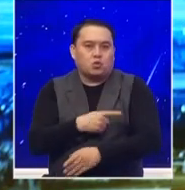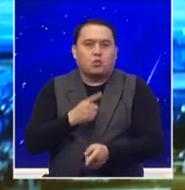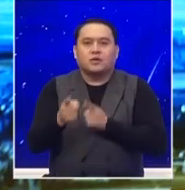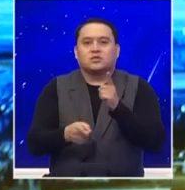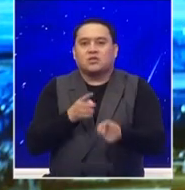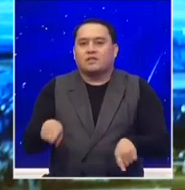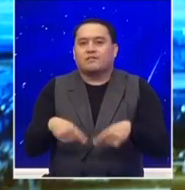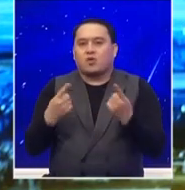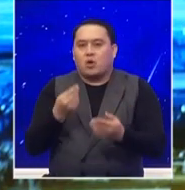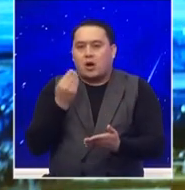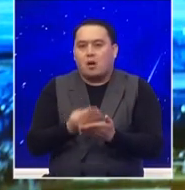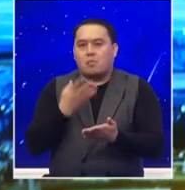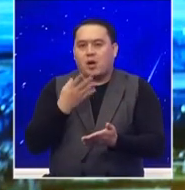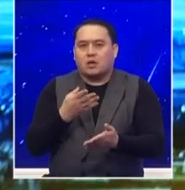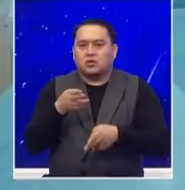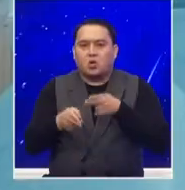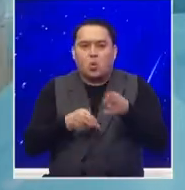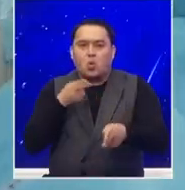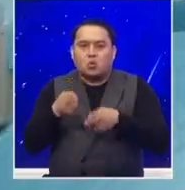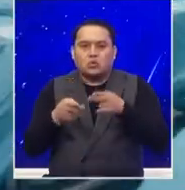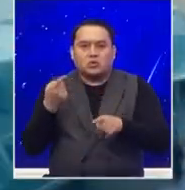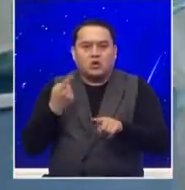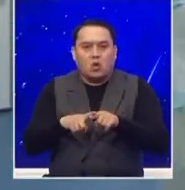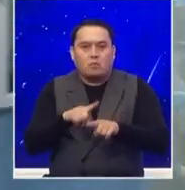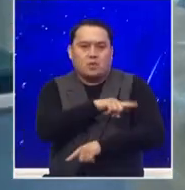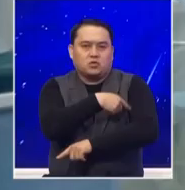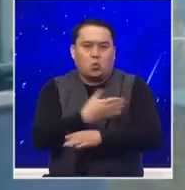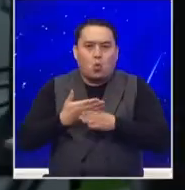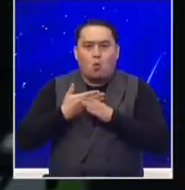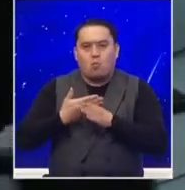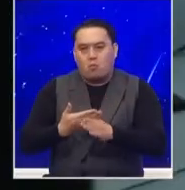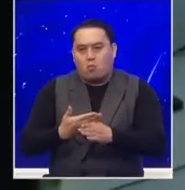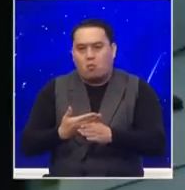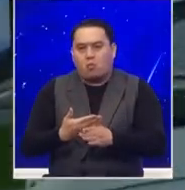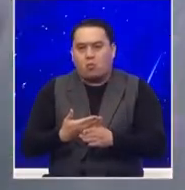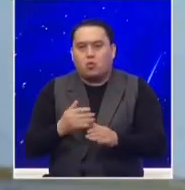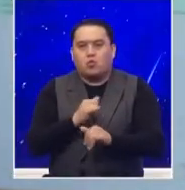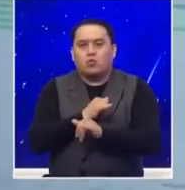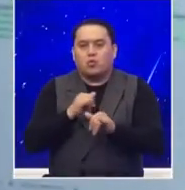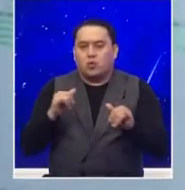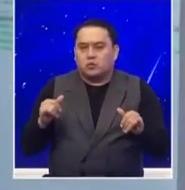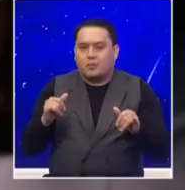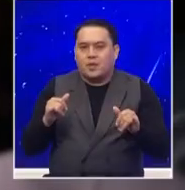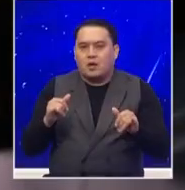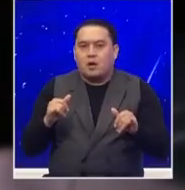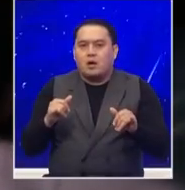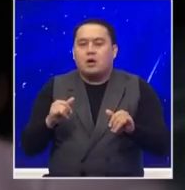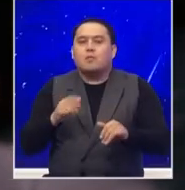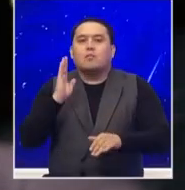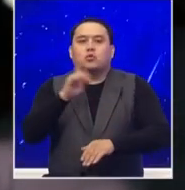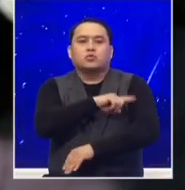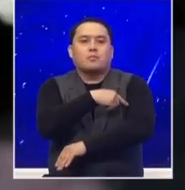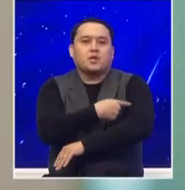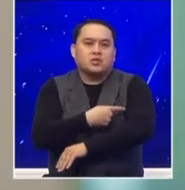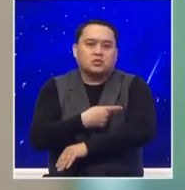оңалту қызметі қымбат диагностикалық және жоғарғы техникалық медициналық көмек бойынша өсім байқалған. Айтар болсақ, медициналық